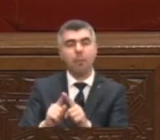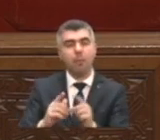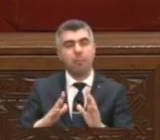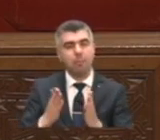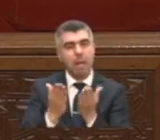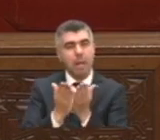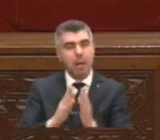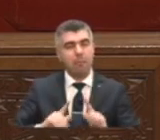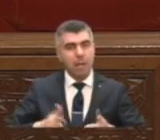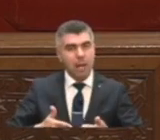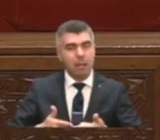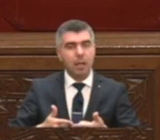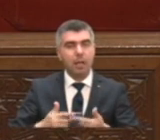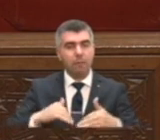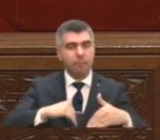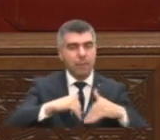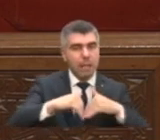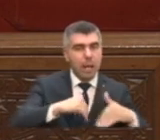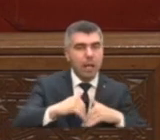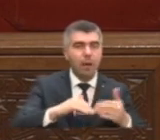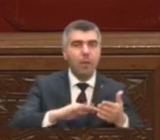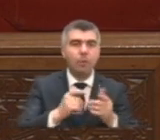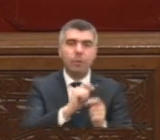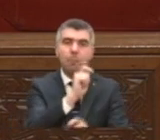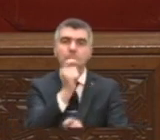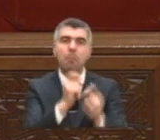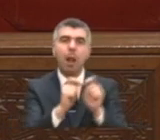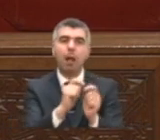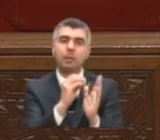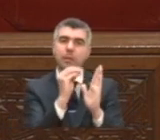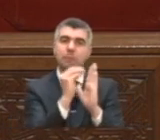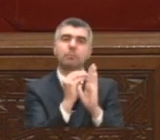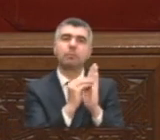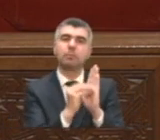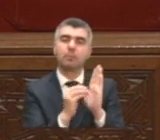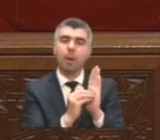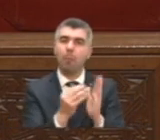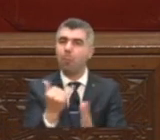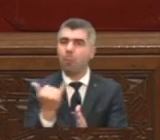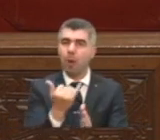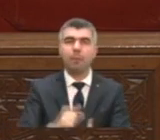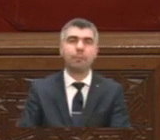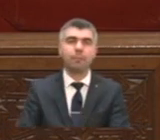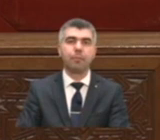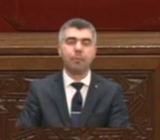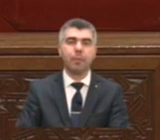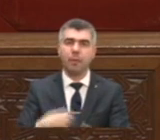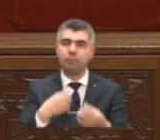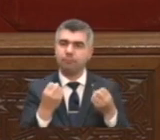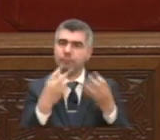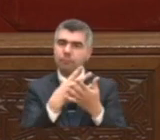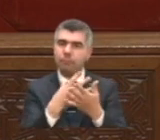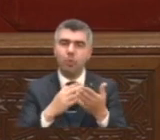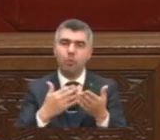عموميه، يكون عندنا طرقان. وهذه التصاميم هي تصاميم اساسيه. الغريب في الامر هو